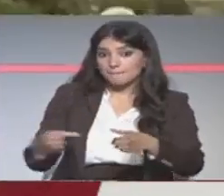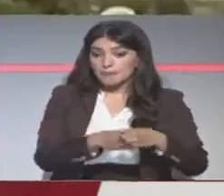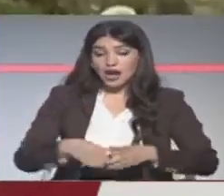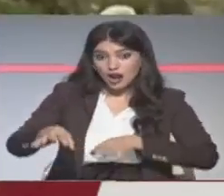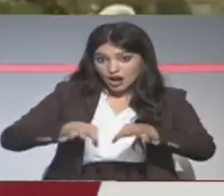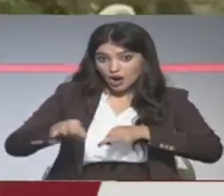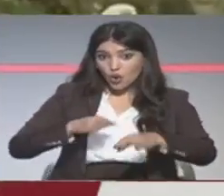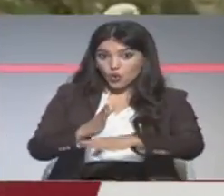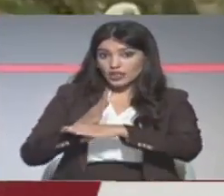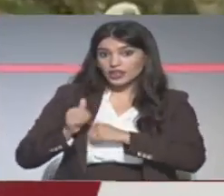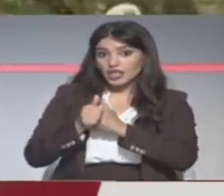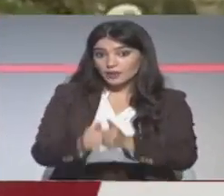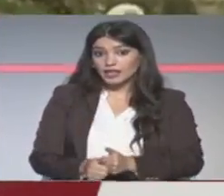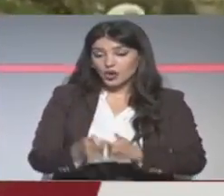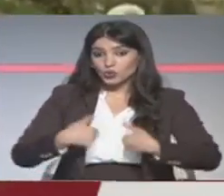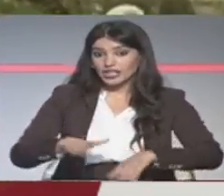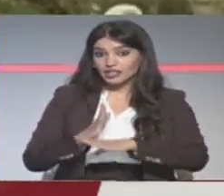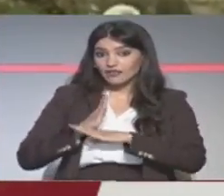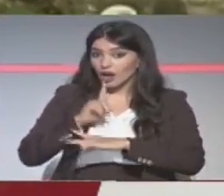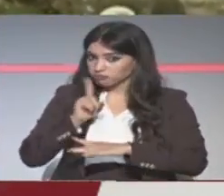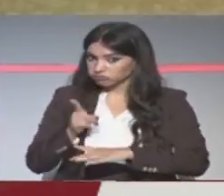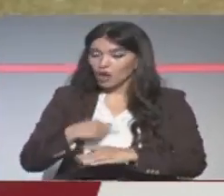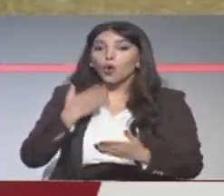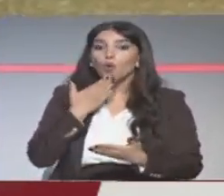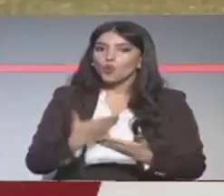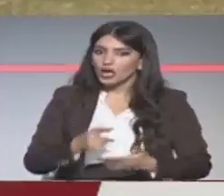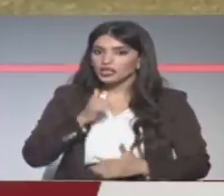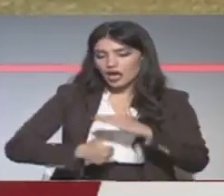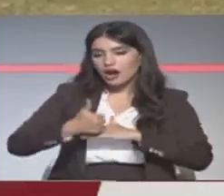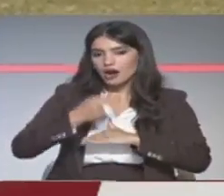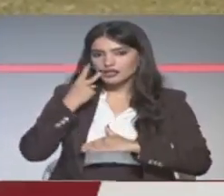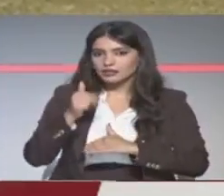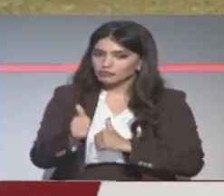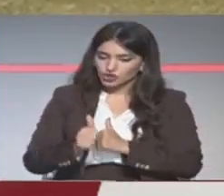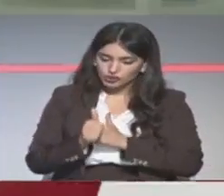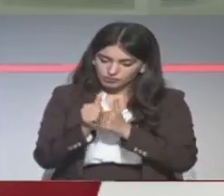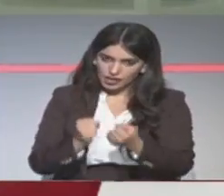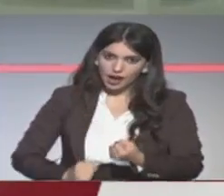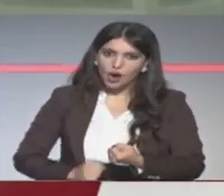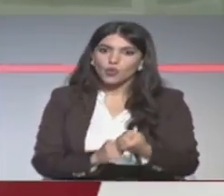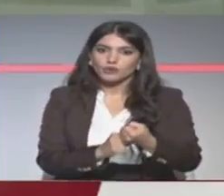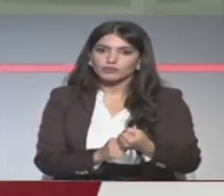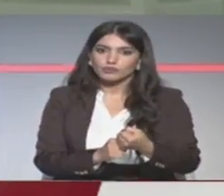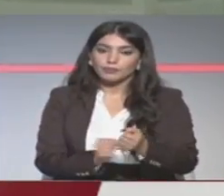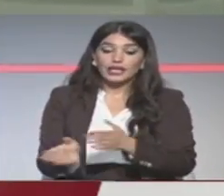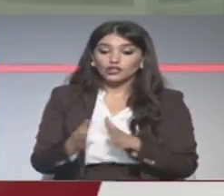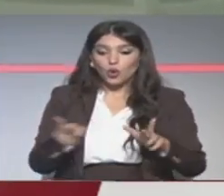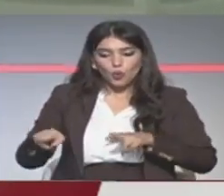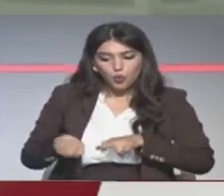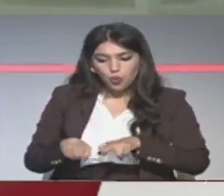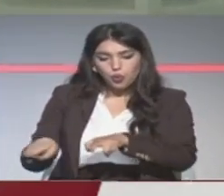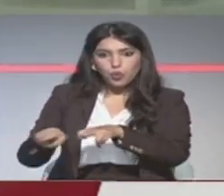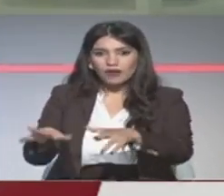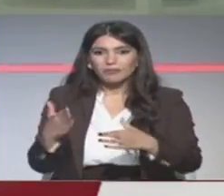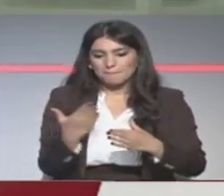الهندسة العسكرية بوزارة الدفاع الوطني كما وعد بذلك رئيس الجمهورية. عندنا مسلك مدرسة البطاح